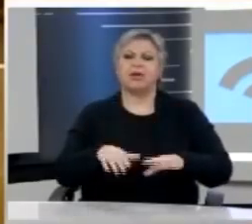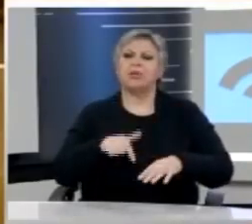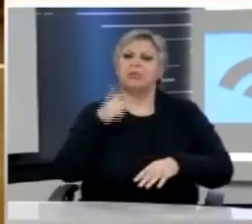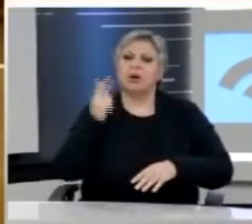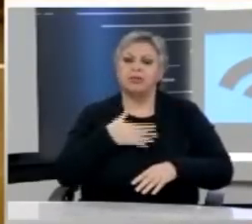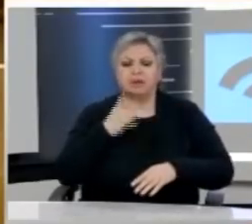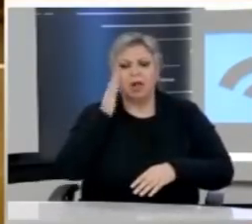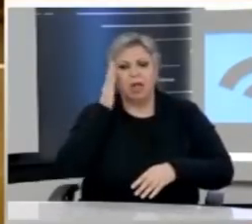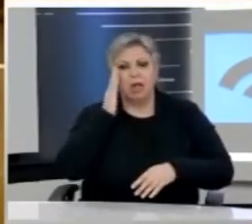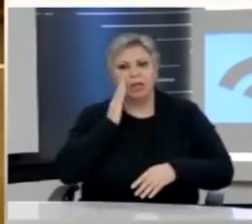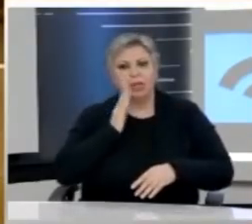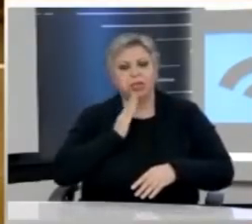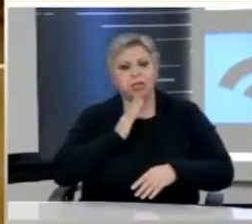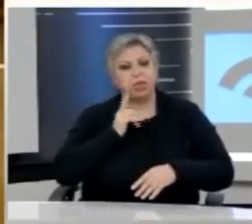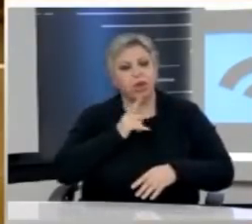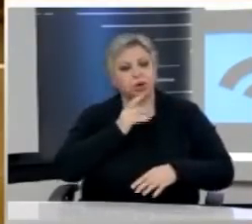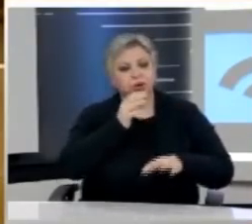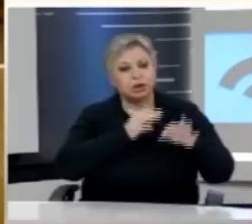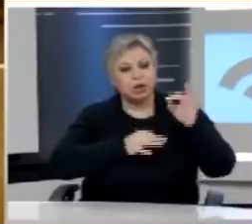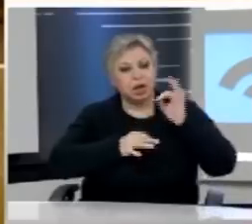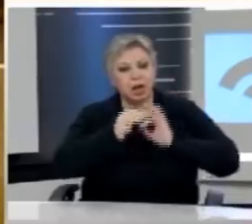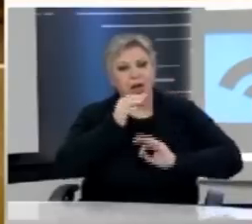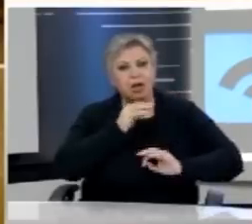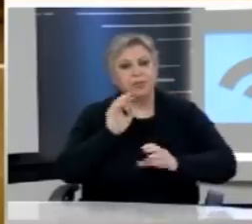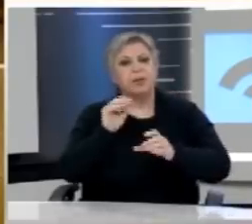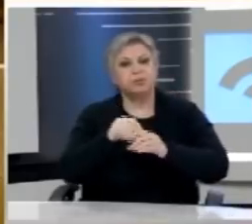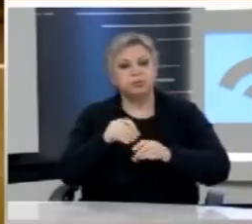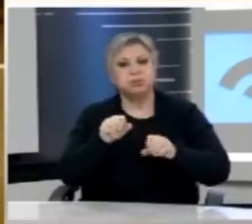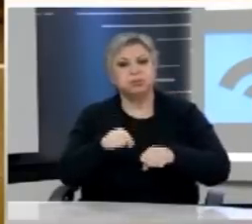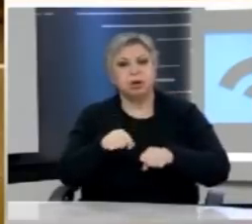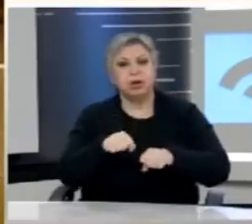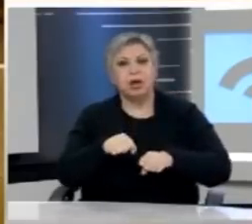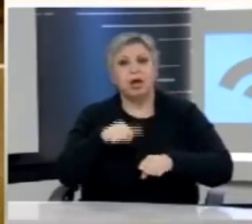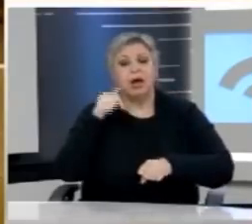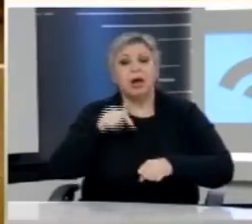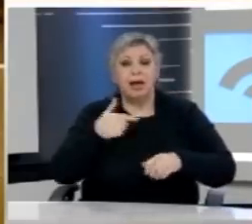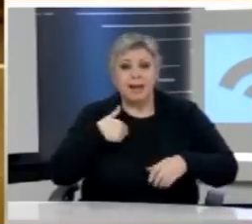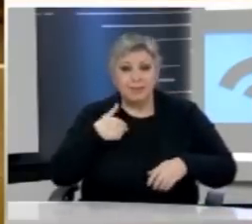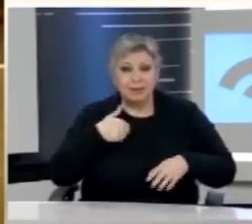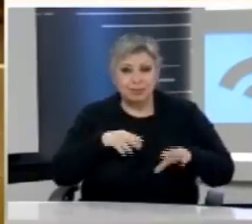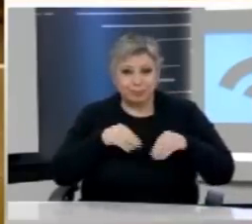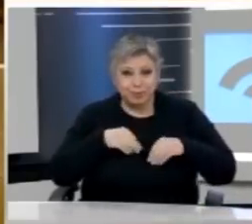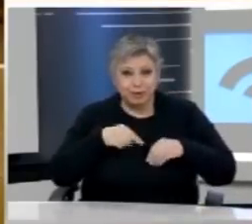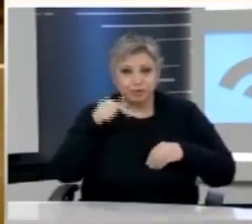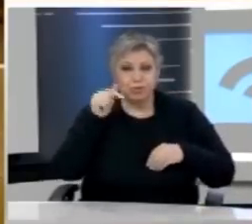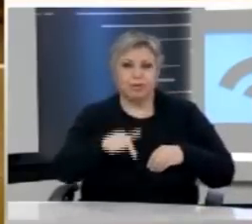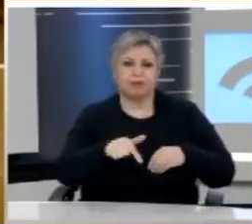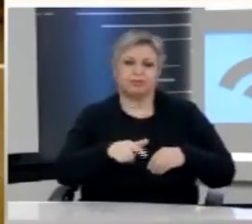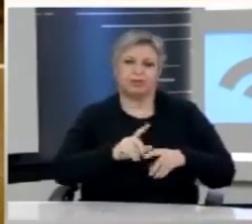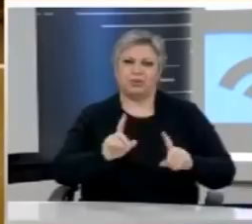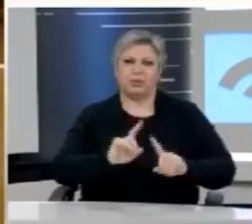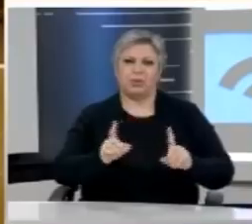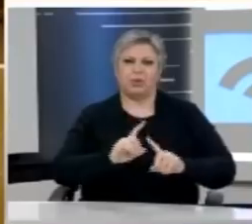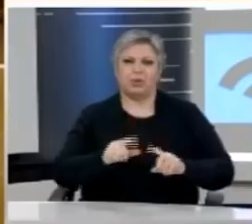αρχικές απατηλές εξαγγελίες της. Καταψηφίζουμε την κυβέρνηση που παριστάνει ότι δεν